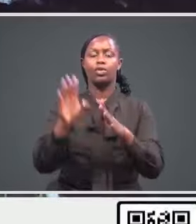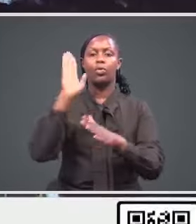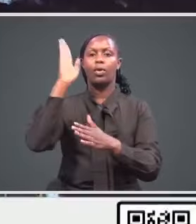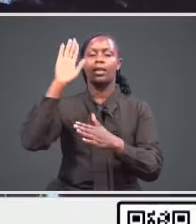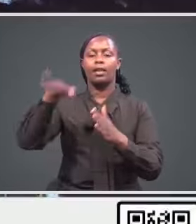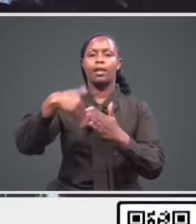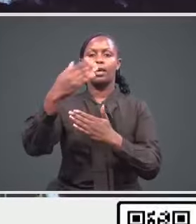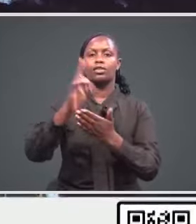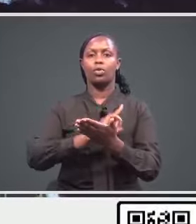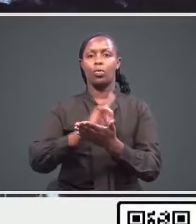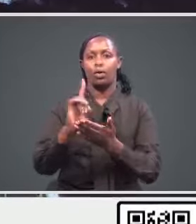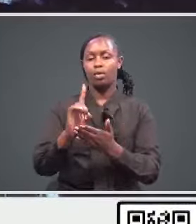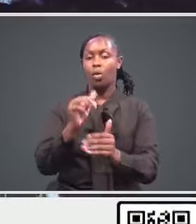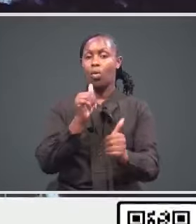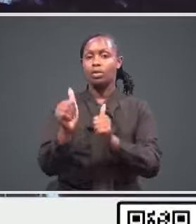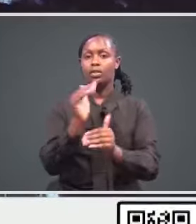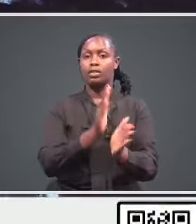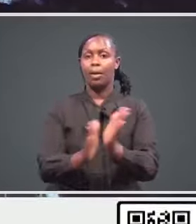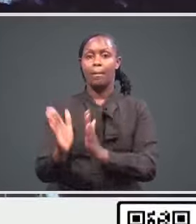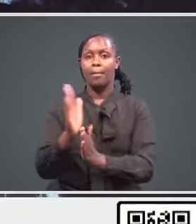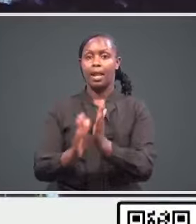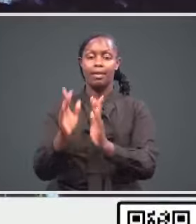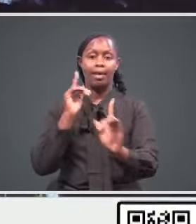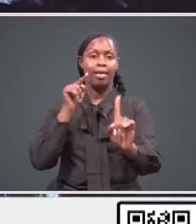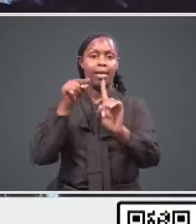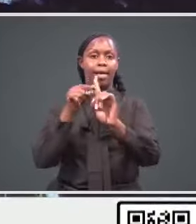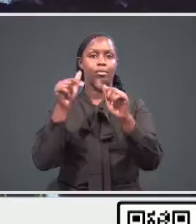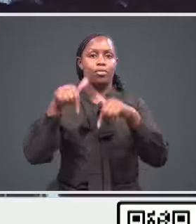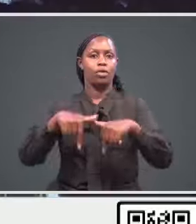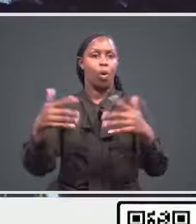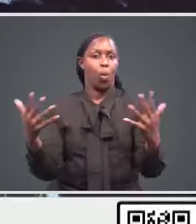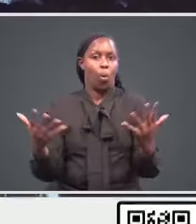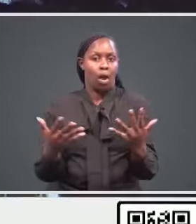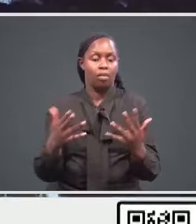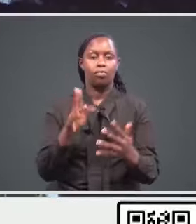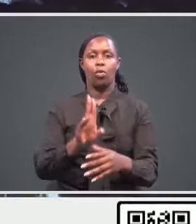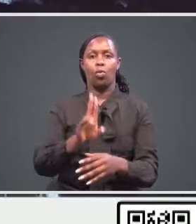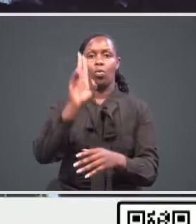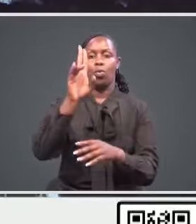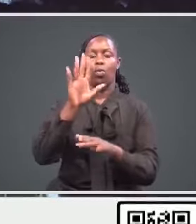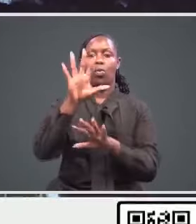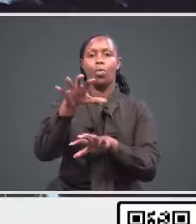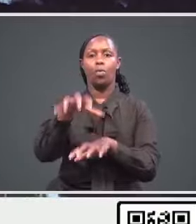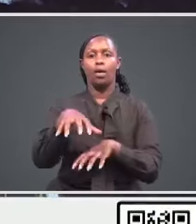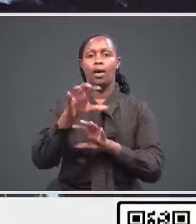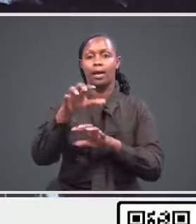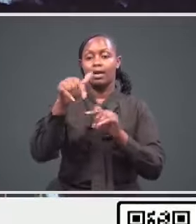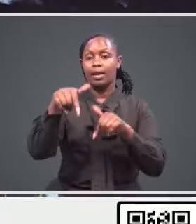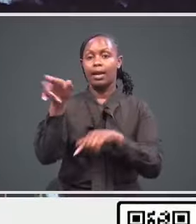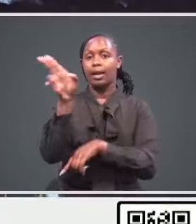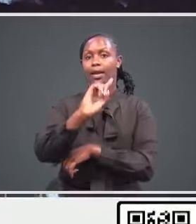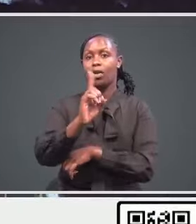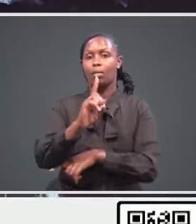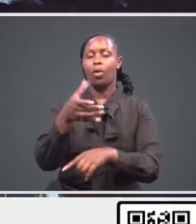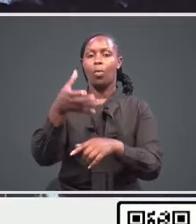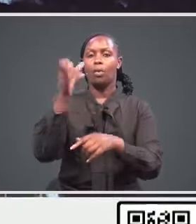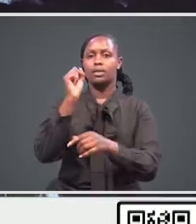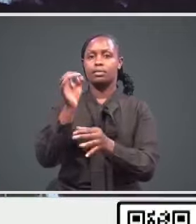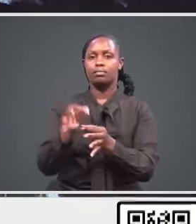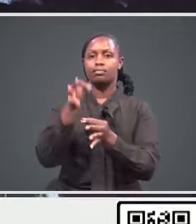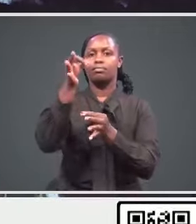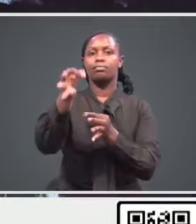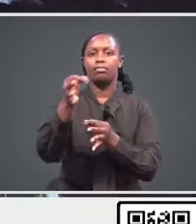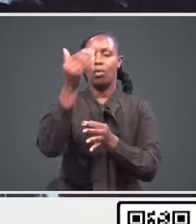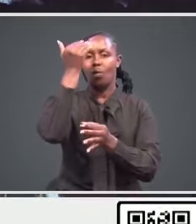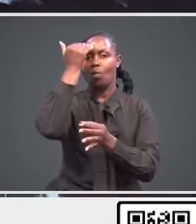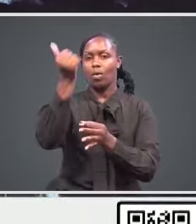za juu, hafla hiyo ambayo ilipangwa kufanyika leo katika bustani ya Uhuru Gardens hapa jijini Nairobi iliahirishwa kutokana na